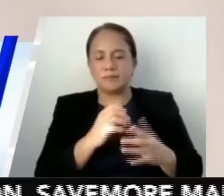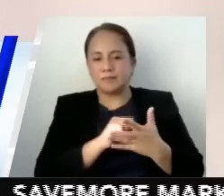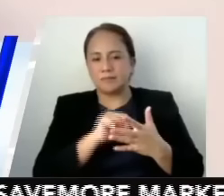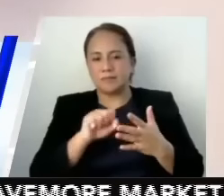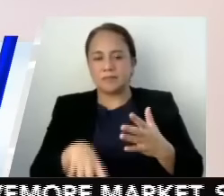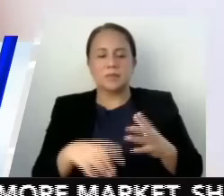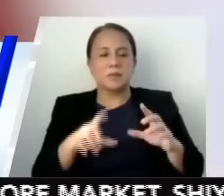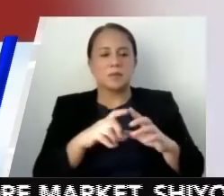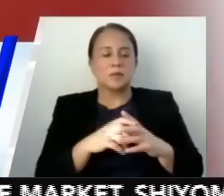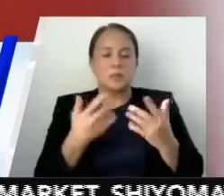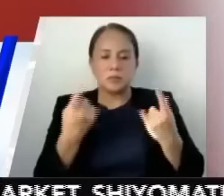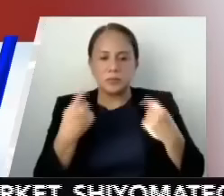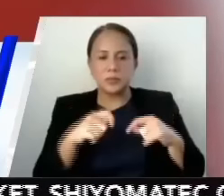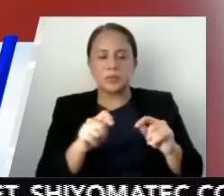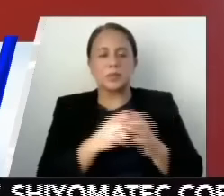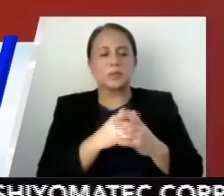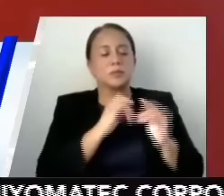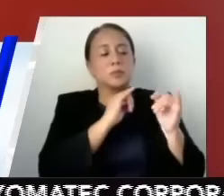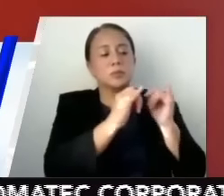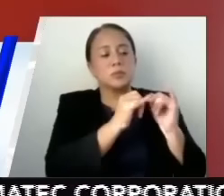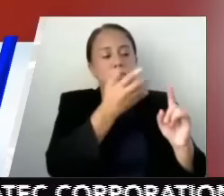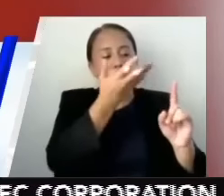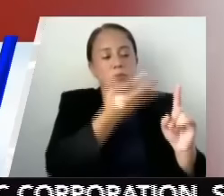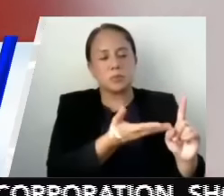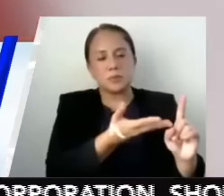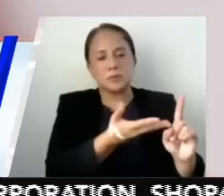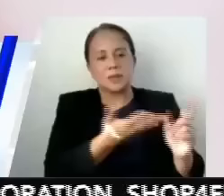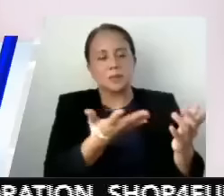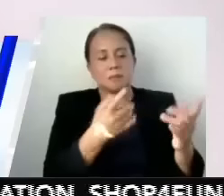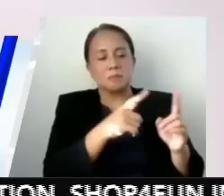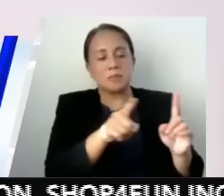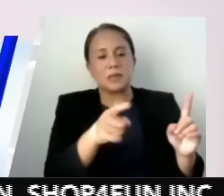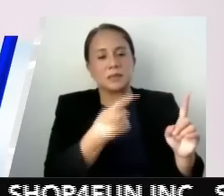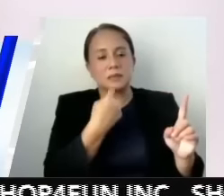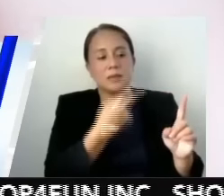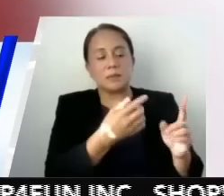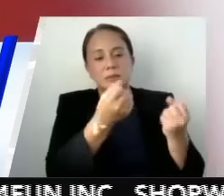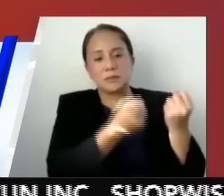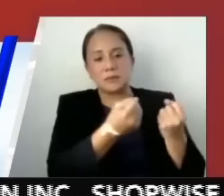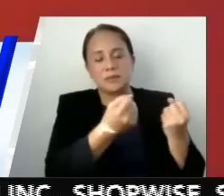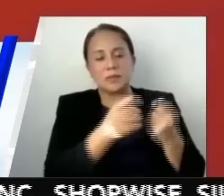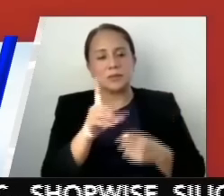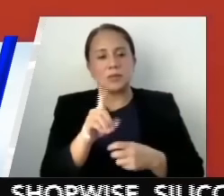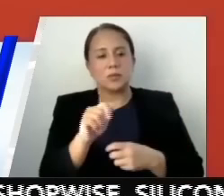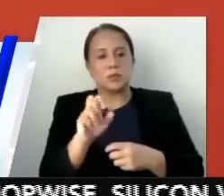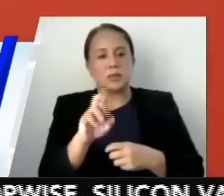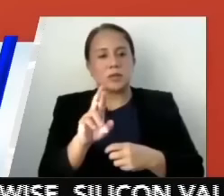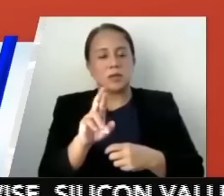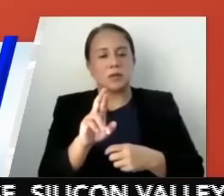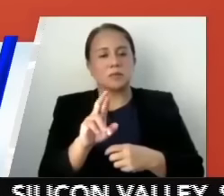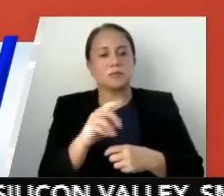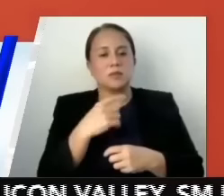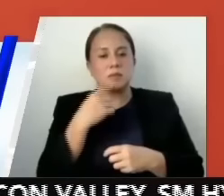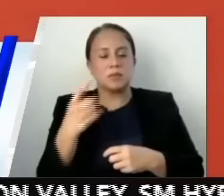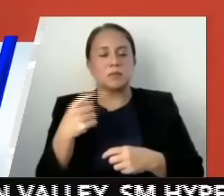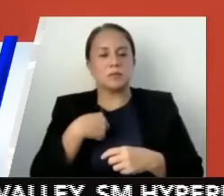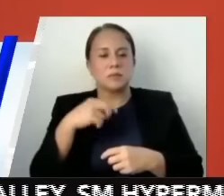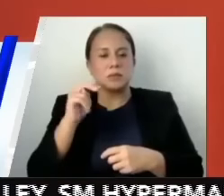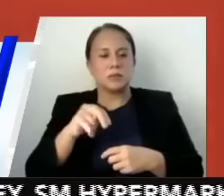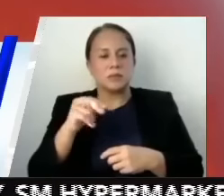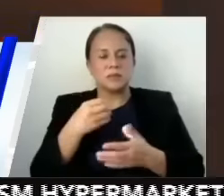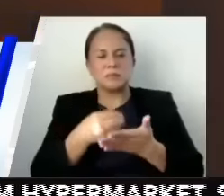Sinusubukan pa namin kunin ang panig ng nahuling driver. Pero ang sabi ng driver sa DOTR SAICT, kailangan daw niyang kumita kaya